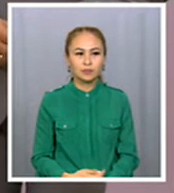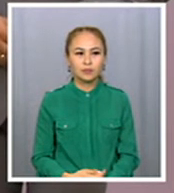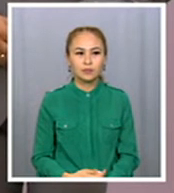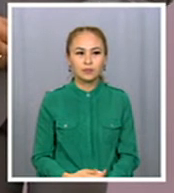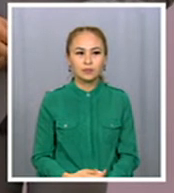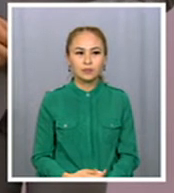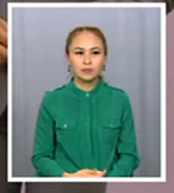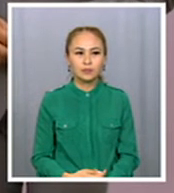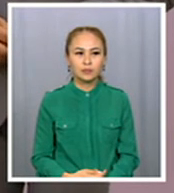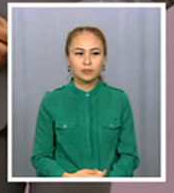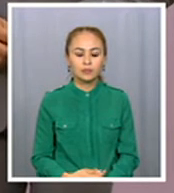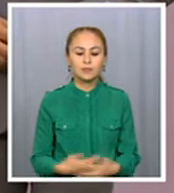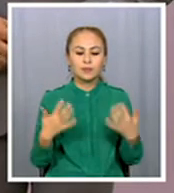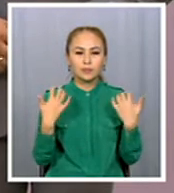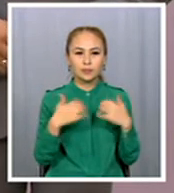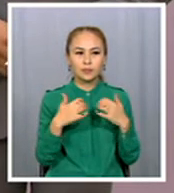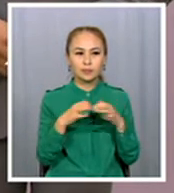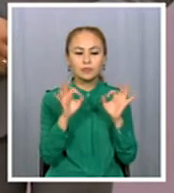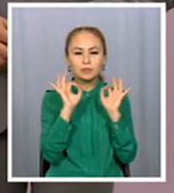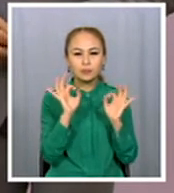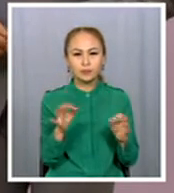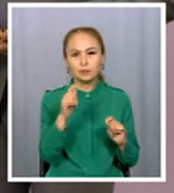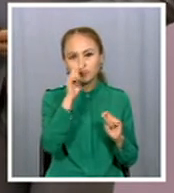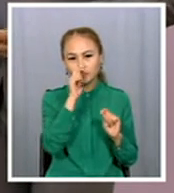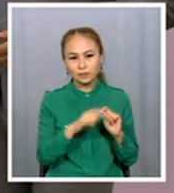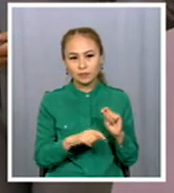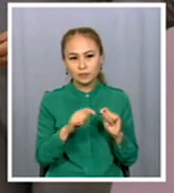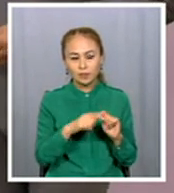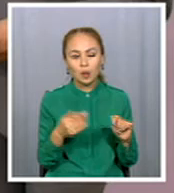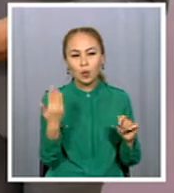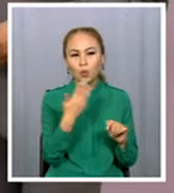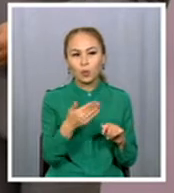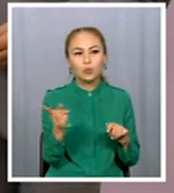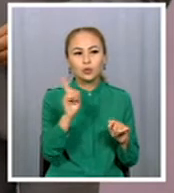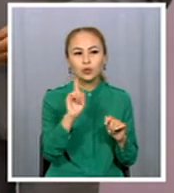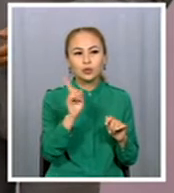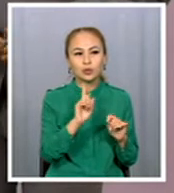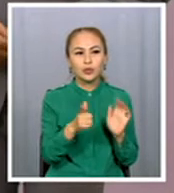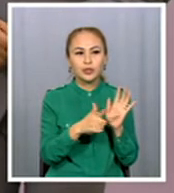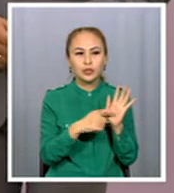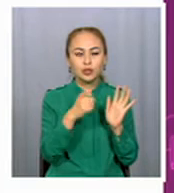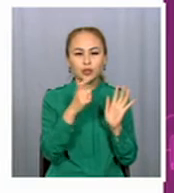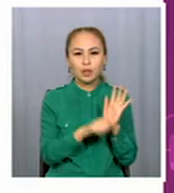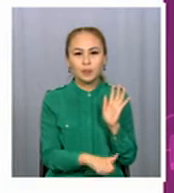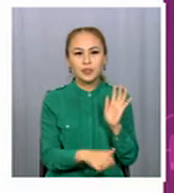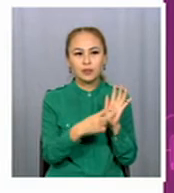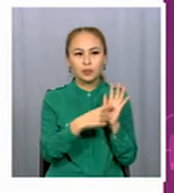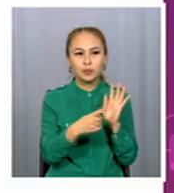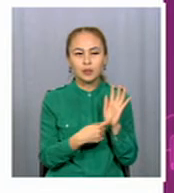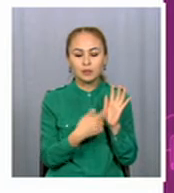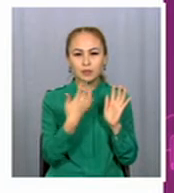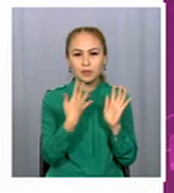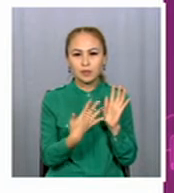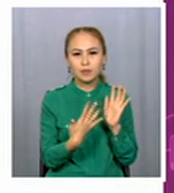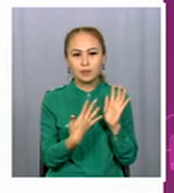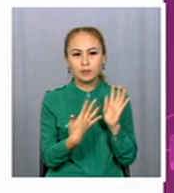тең. Есебіміздің дұрыстығын тексерейік. Ол үшін 760-ты 5-ге бөлеміз.